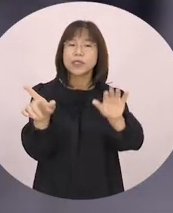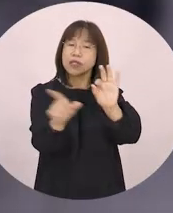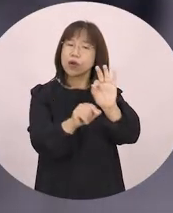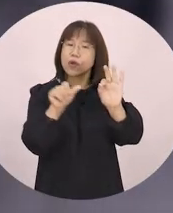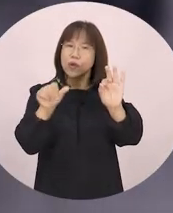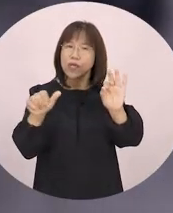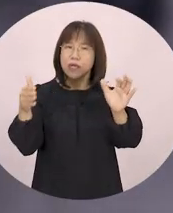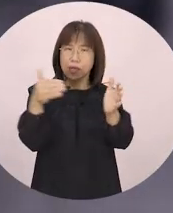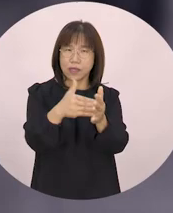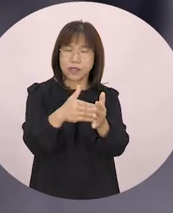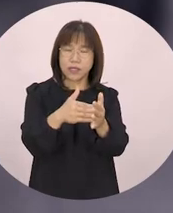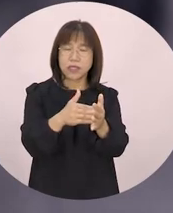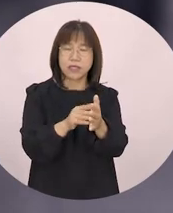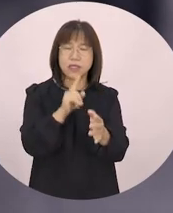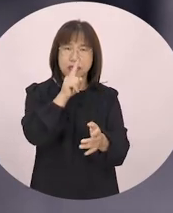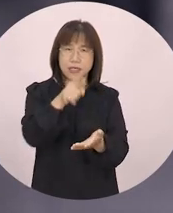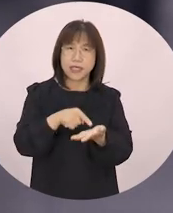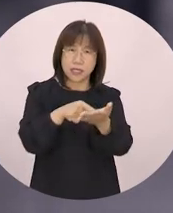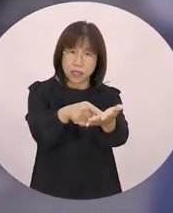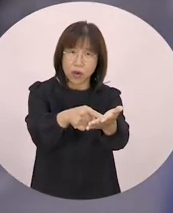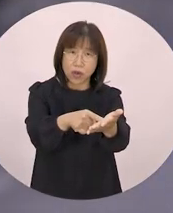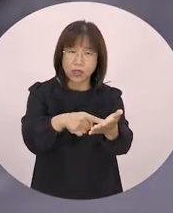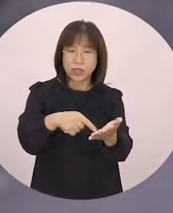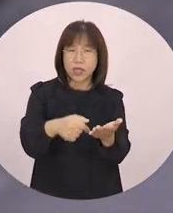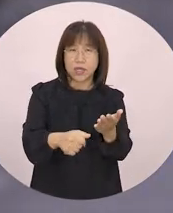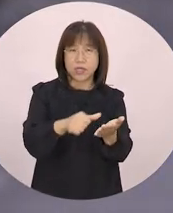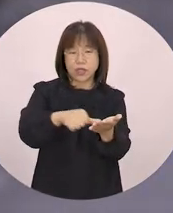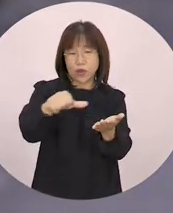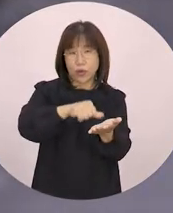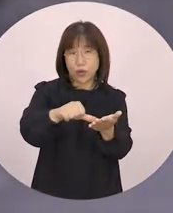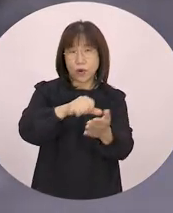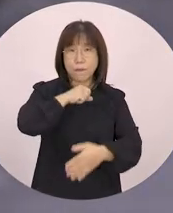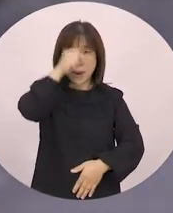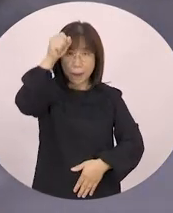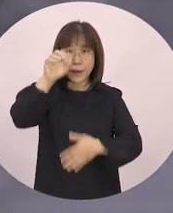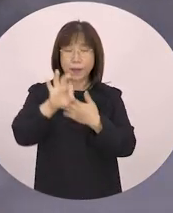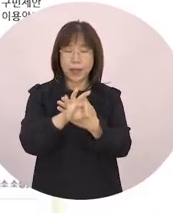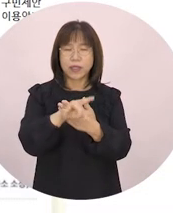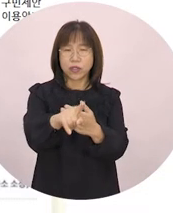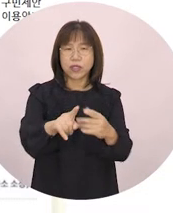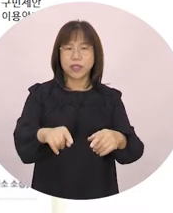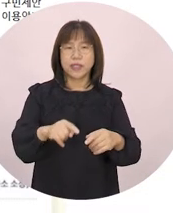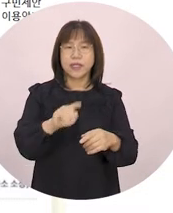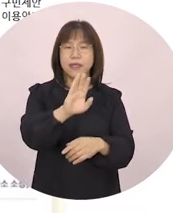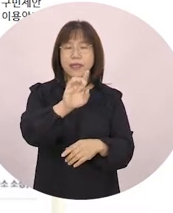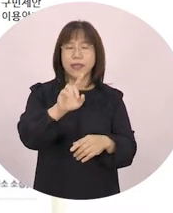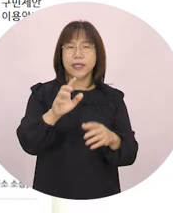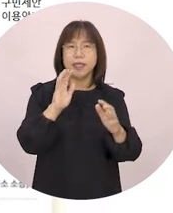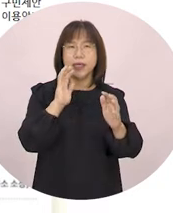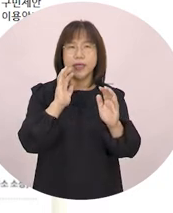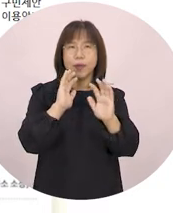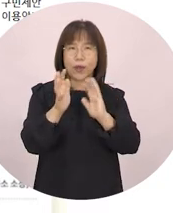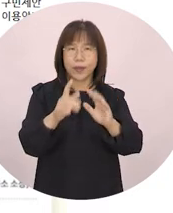강서구 일자리센터로 신청하면 되며 서류 전형 통과자에 한해 취업 박람회 참여가 가능합니다.